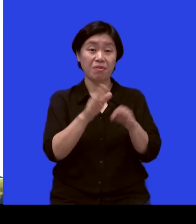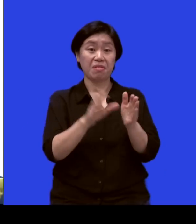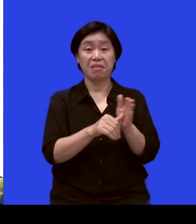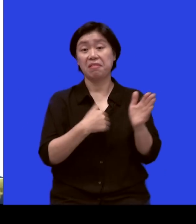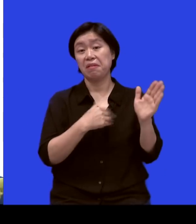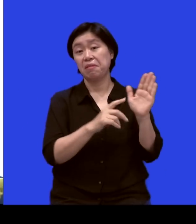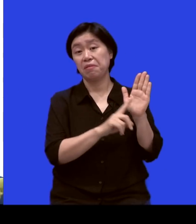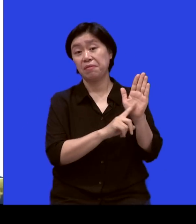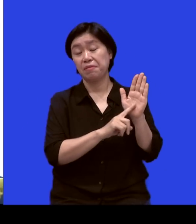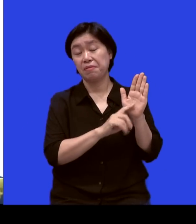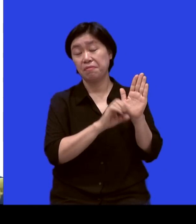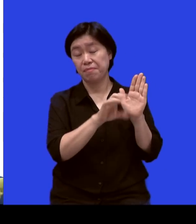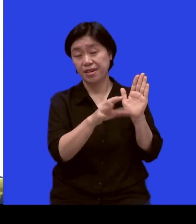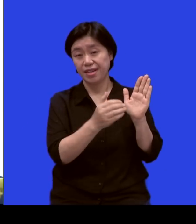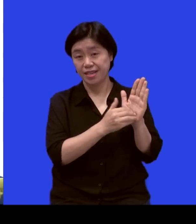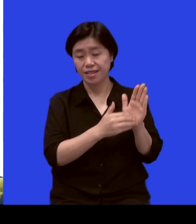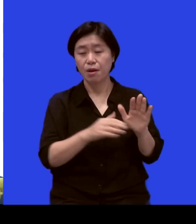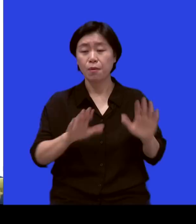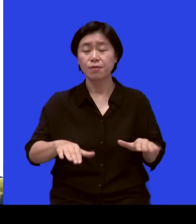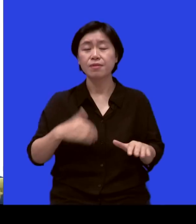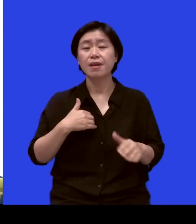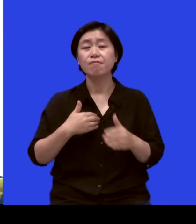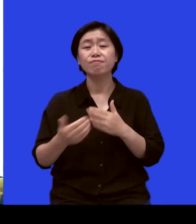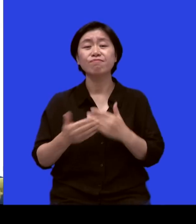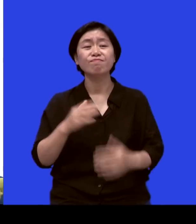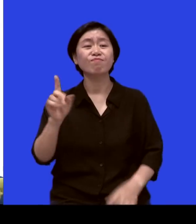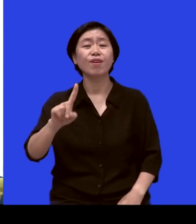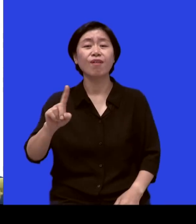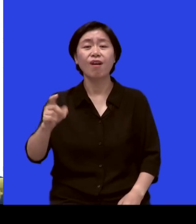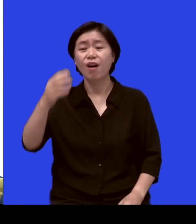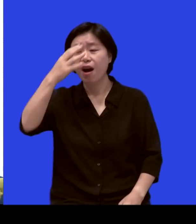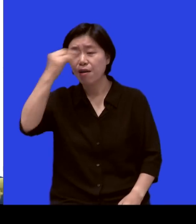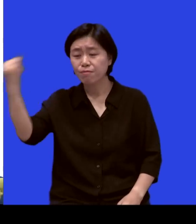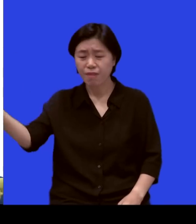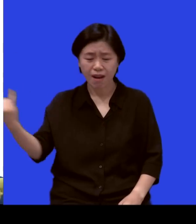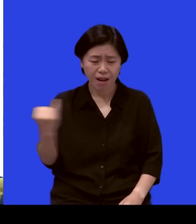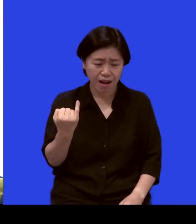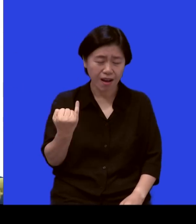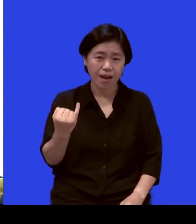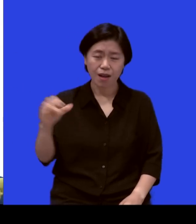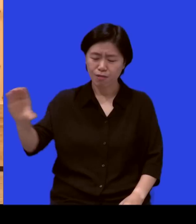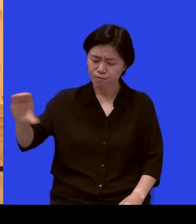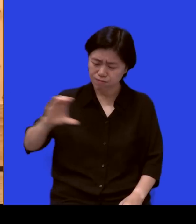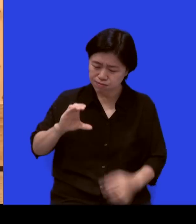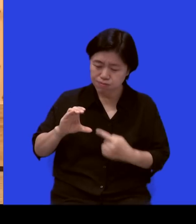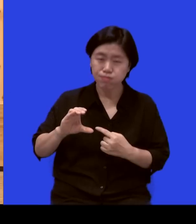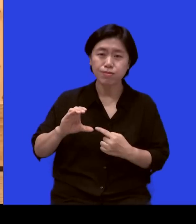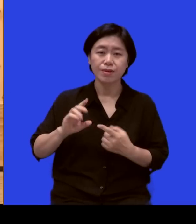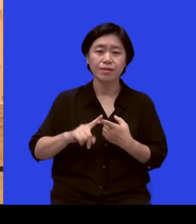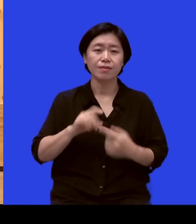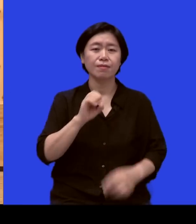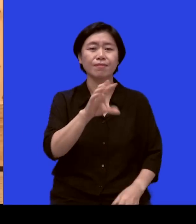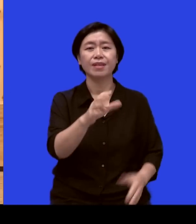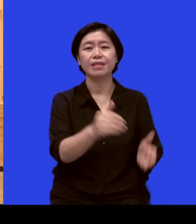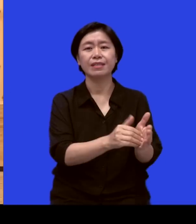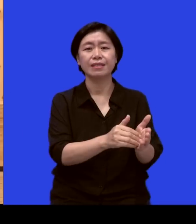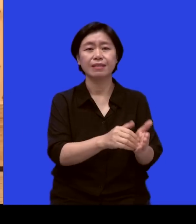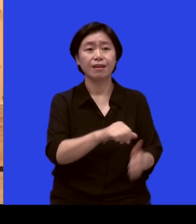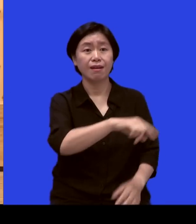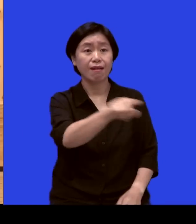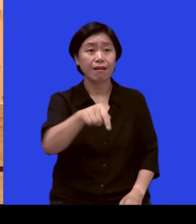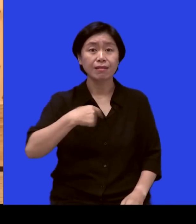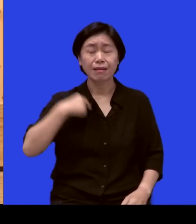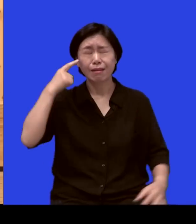했어요. 오늘 이런 일이 있었습니다. 네. 그랬더니 함께 기도하고 앞장섰던 분들이 다 나랑 똑같은 심정이에요. 아휴, 이걸 어떡하나. 이거